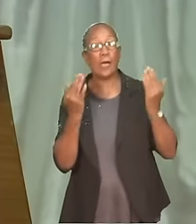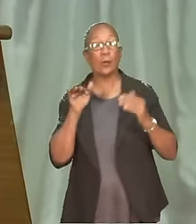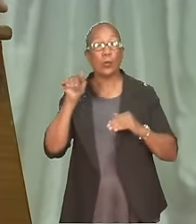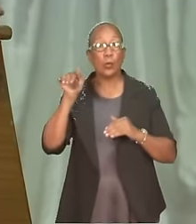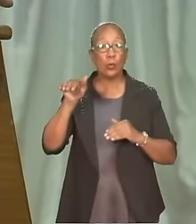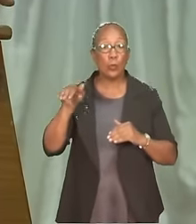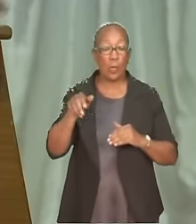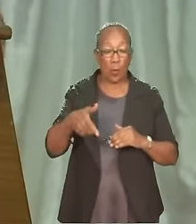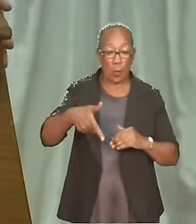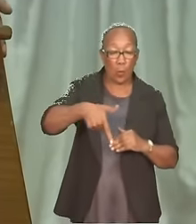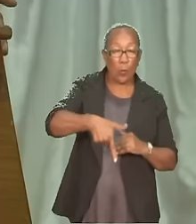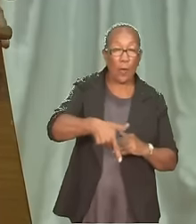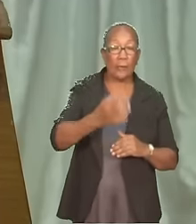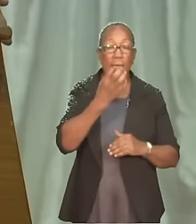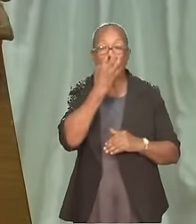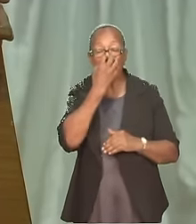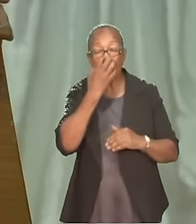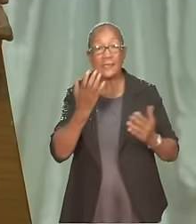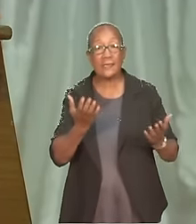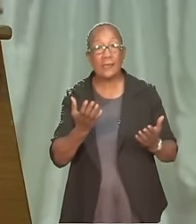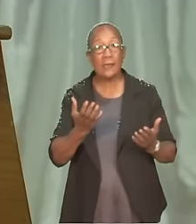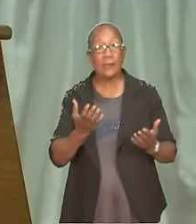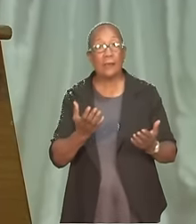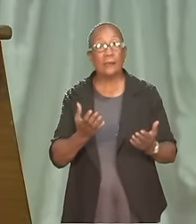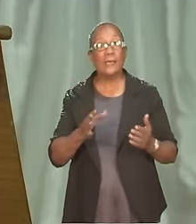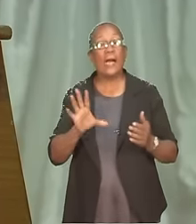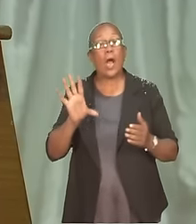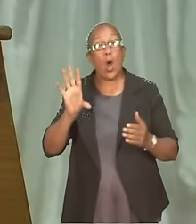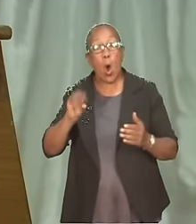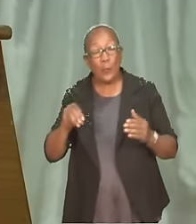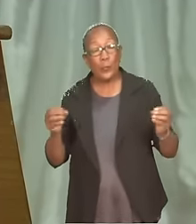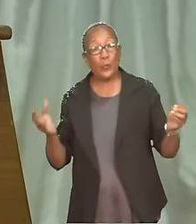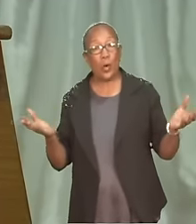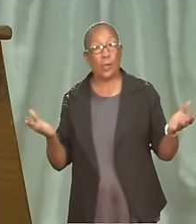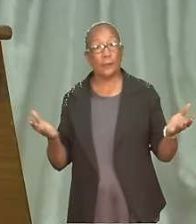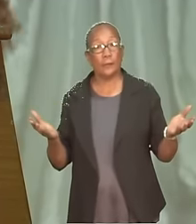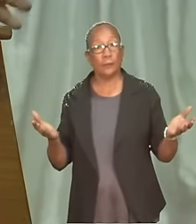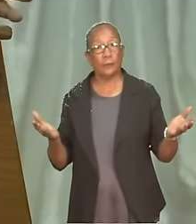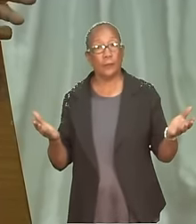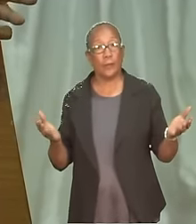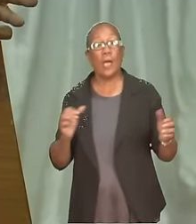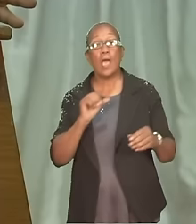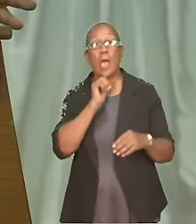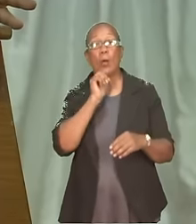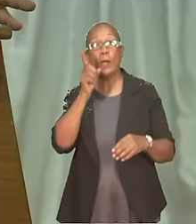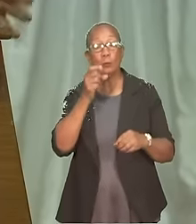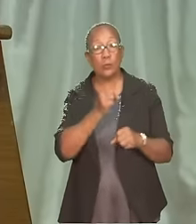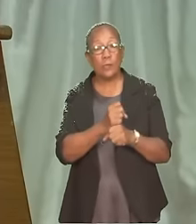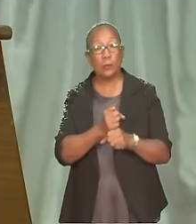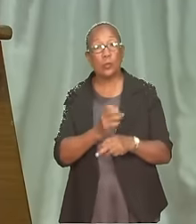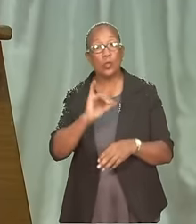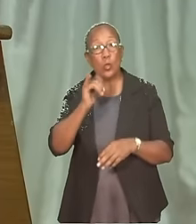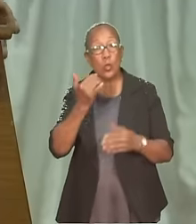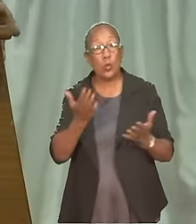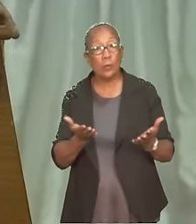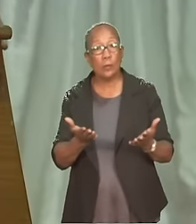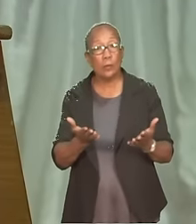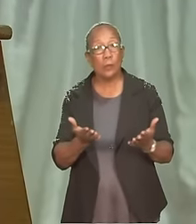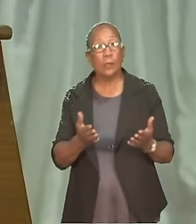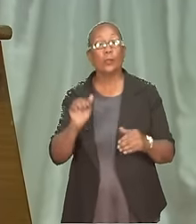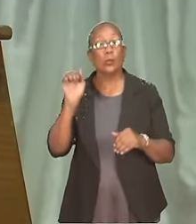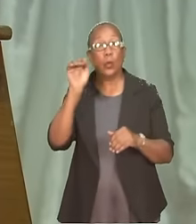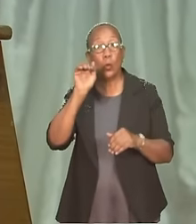brandstof, gas, oil en gas, die gaan opraken. En wat moet je daar in de plaats hebben? De